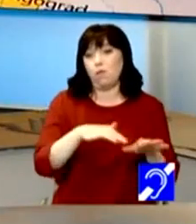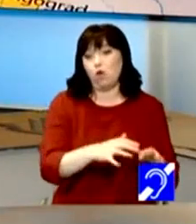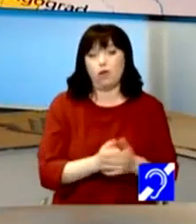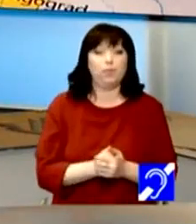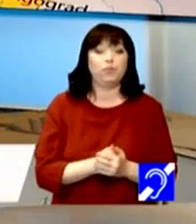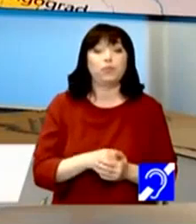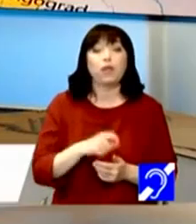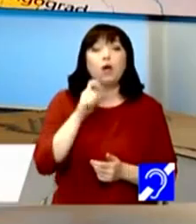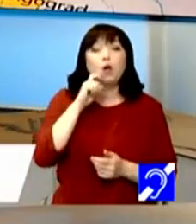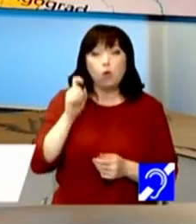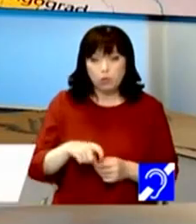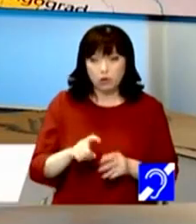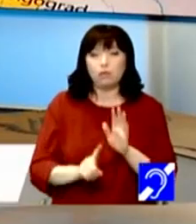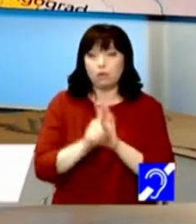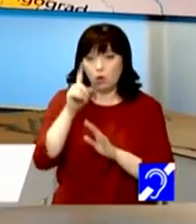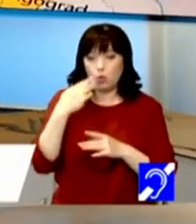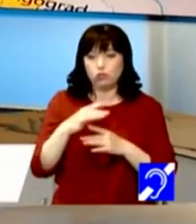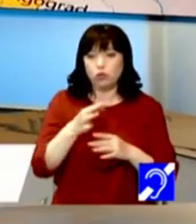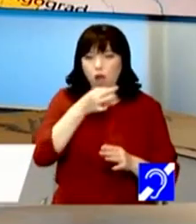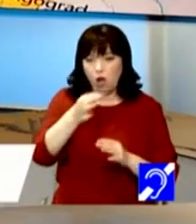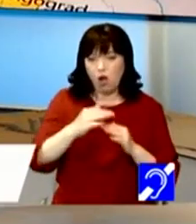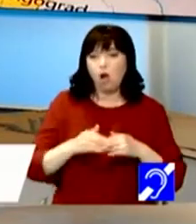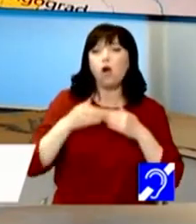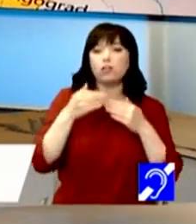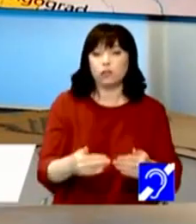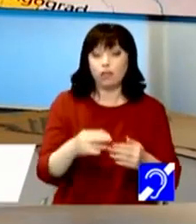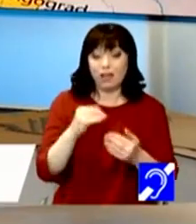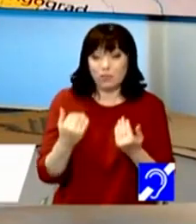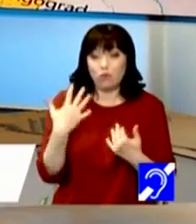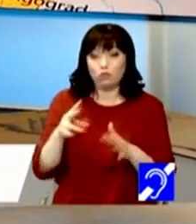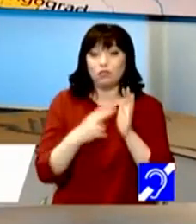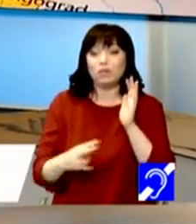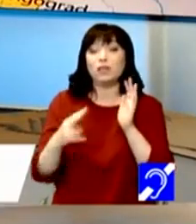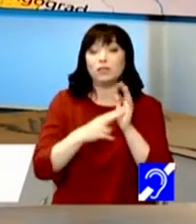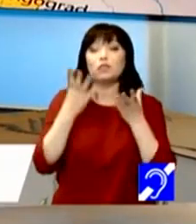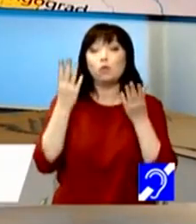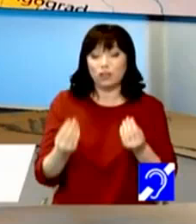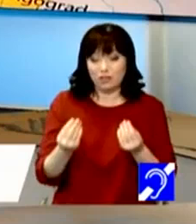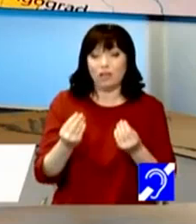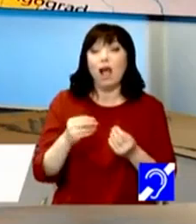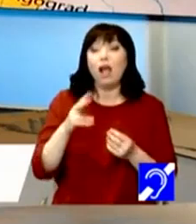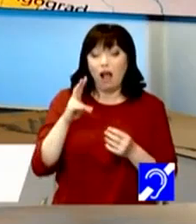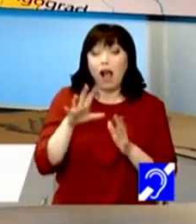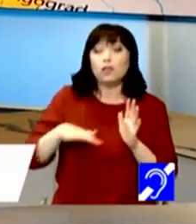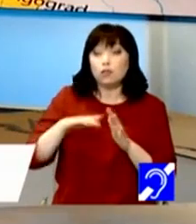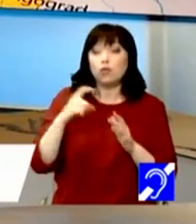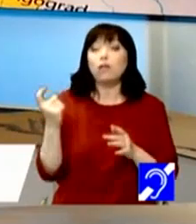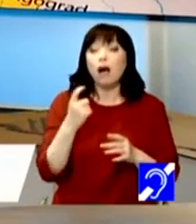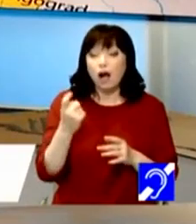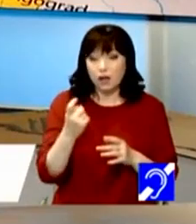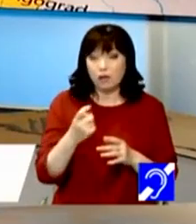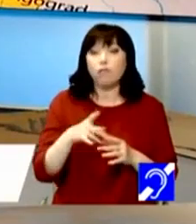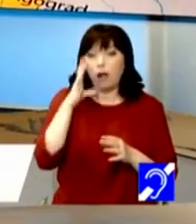Ucraina trece la contraofensivă în a 77-a zi de război în regiunea Harkov, reușind să respingă avansul trupelor